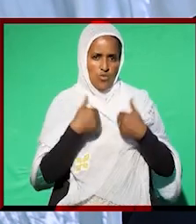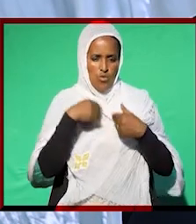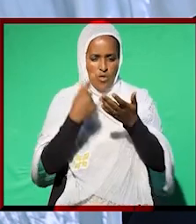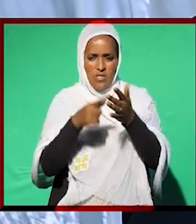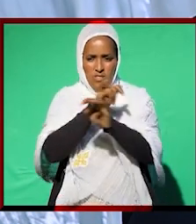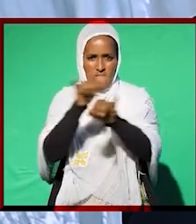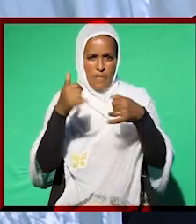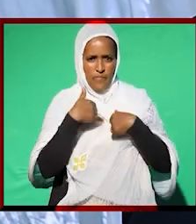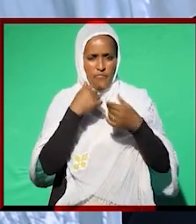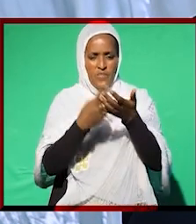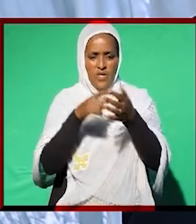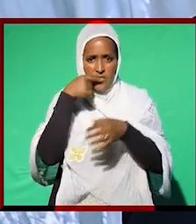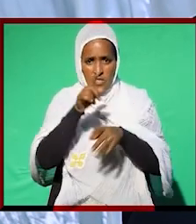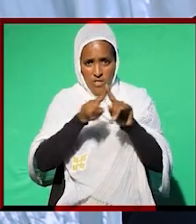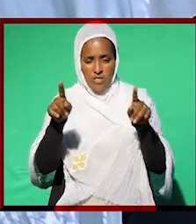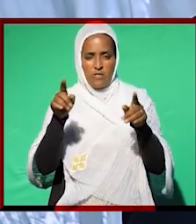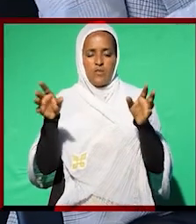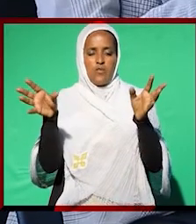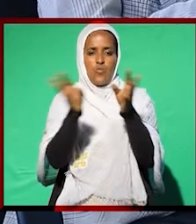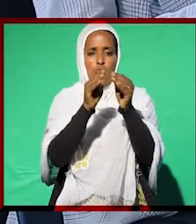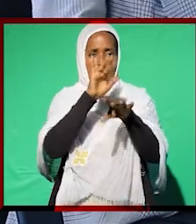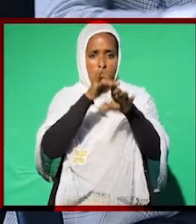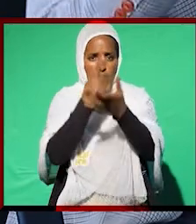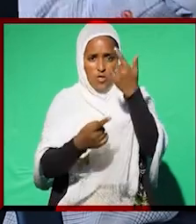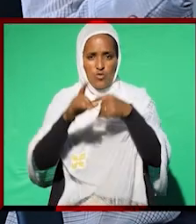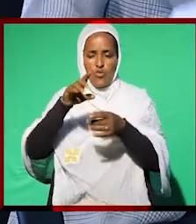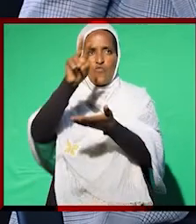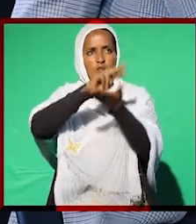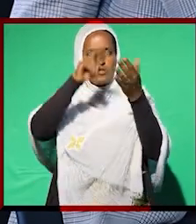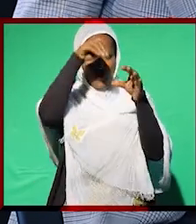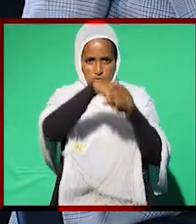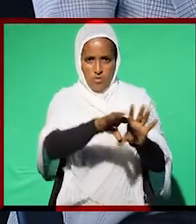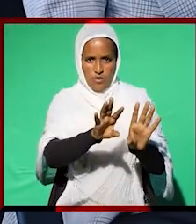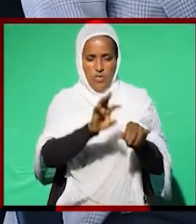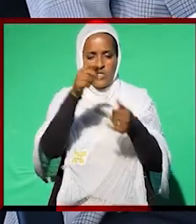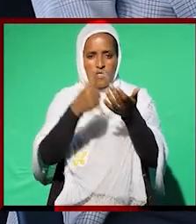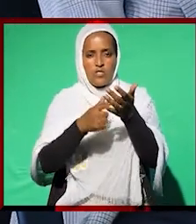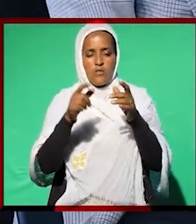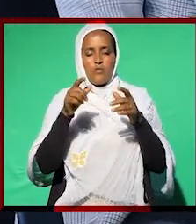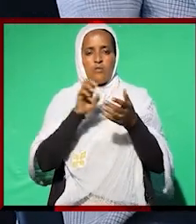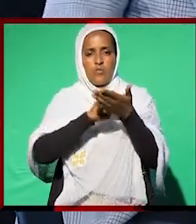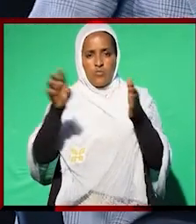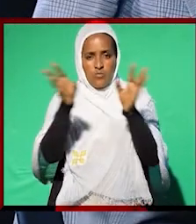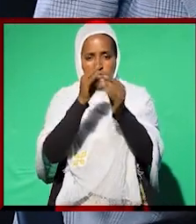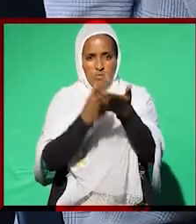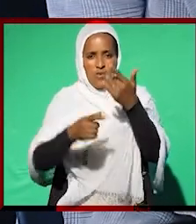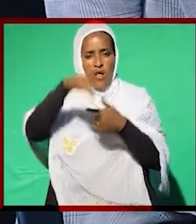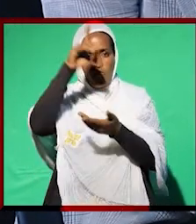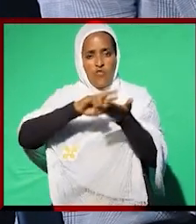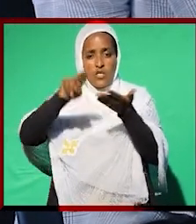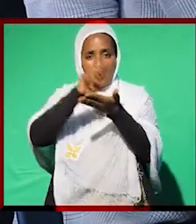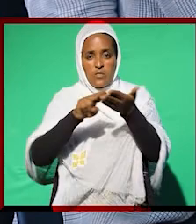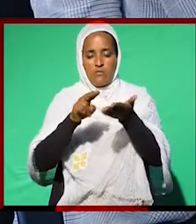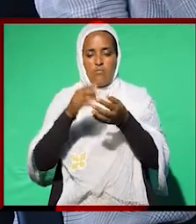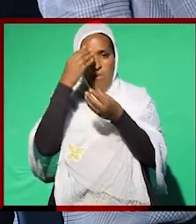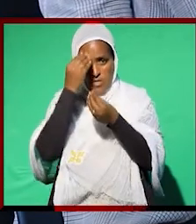የማስገደድ ነገሮች፣ እነዚህም አሉ። እንደዚህ ስንል ግን ግቢ ጉባኤ ላይ ብቻ ሳይሆን አጠቃላይ ከፍተኛ ተቋማት ላይ ነው። ወደ ጉዳይ ስመጣ ቅዱስ ሲኖዶስ ለከፍተኛ ትምህርት